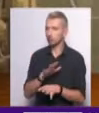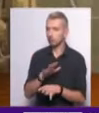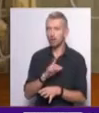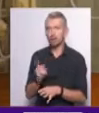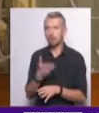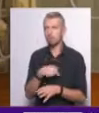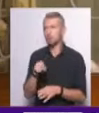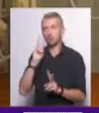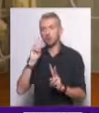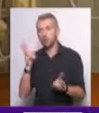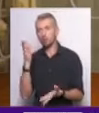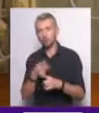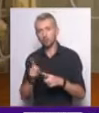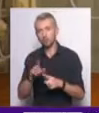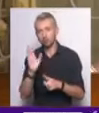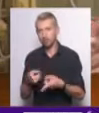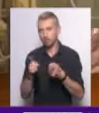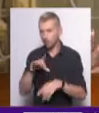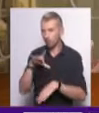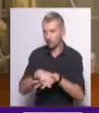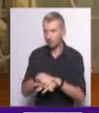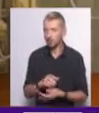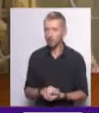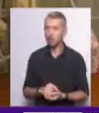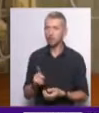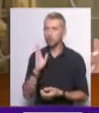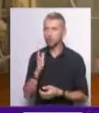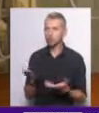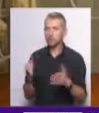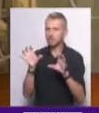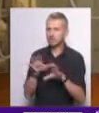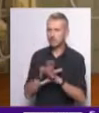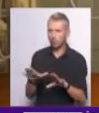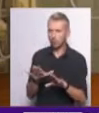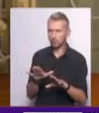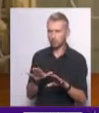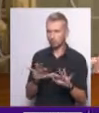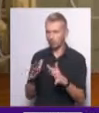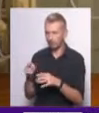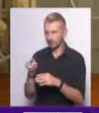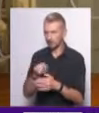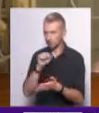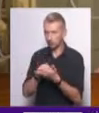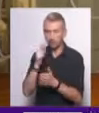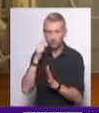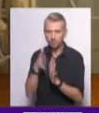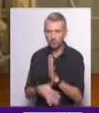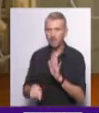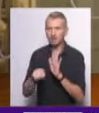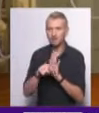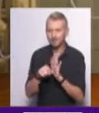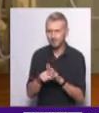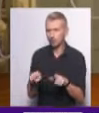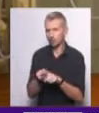ми цього не знаємо. Можливо, це буде дійсно виявлено, що будуть якісь незаконні моменти в цих документах. Але ж ви розумієте, що негативно все одно